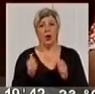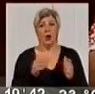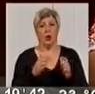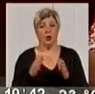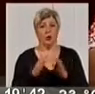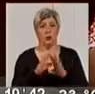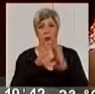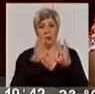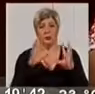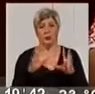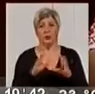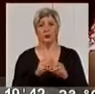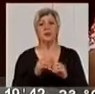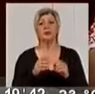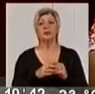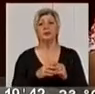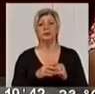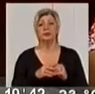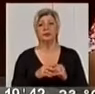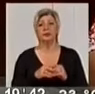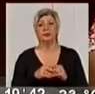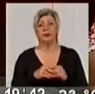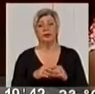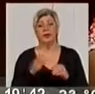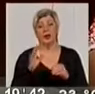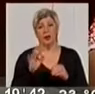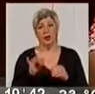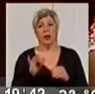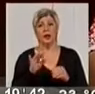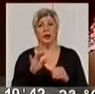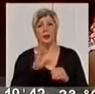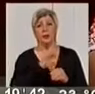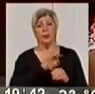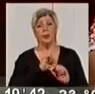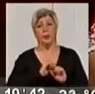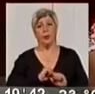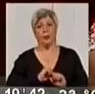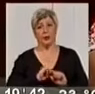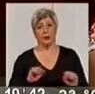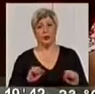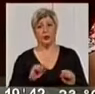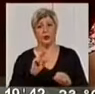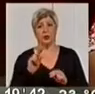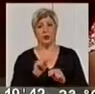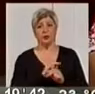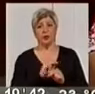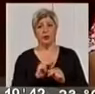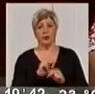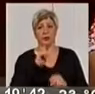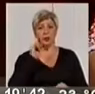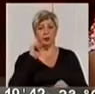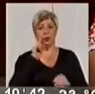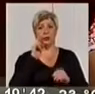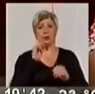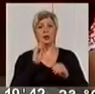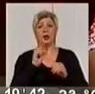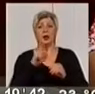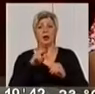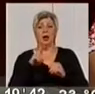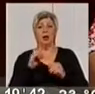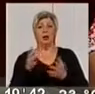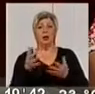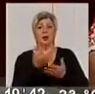говорило про патріотичне виховання молоді, але набір персоналу ми